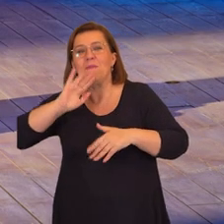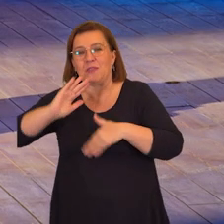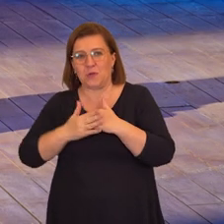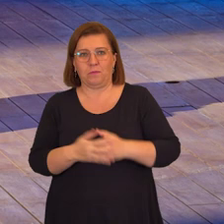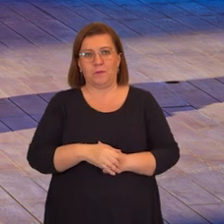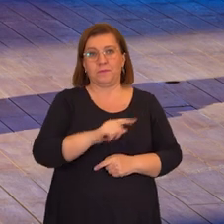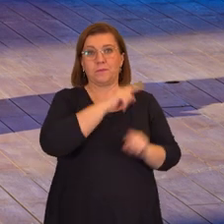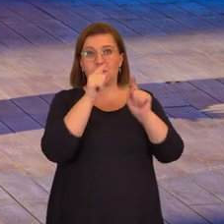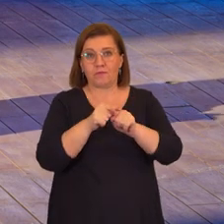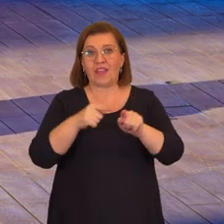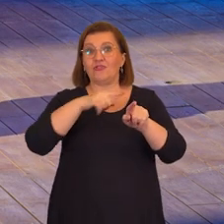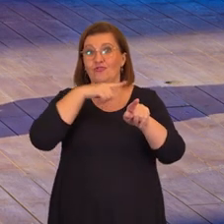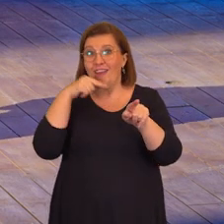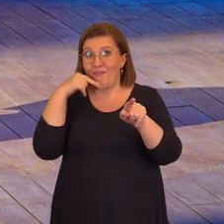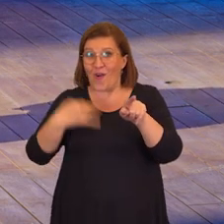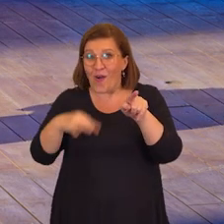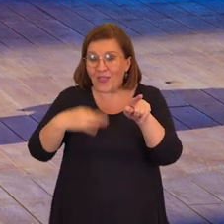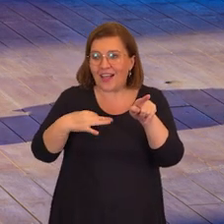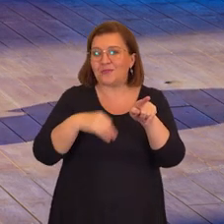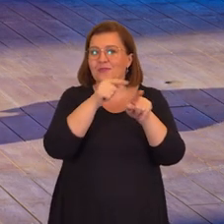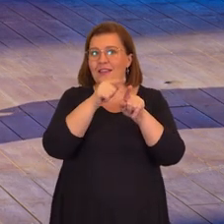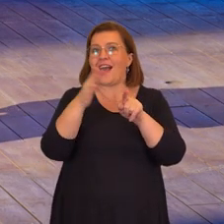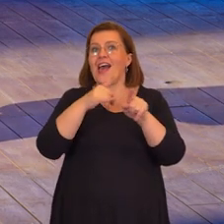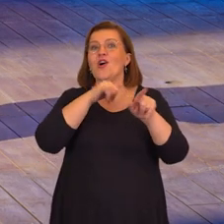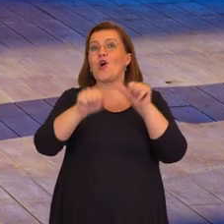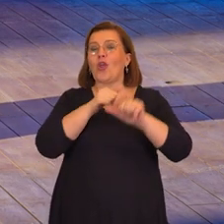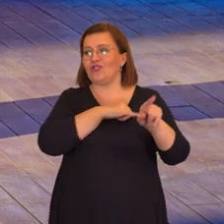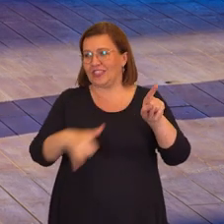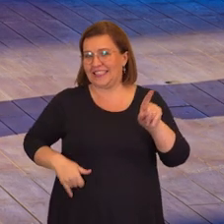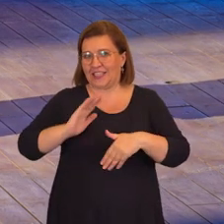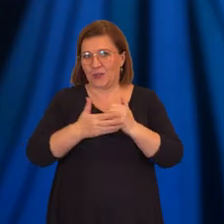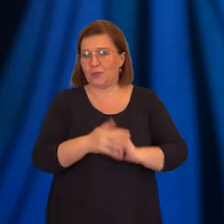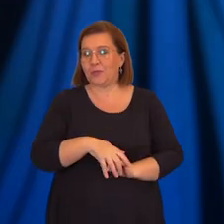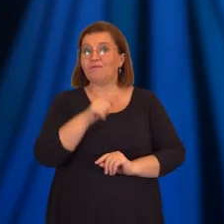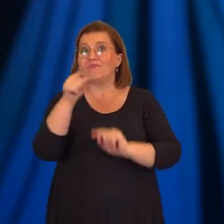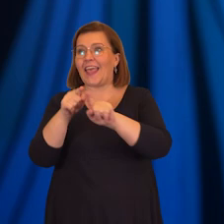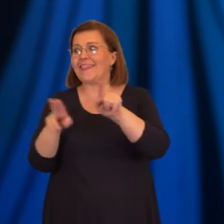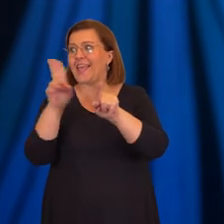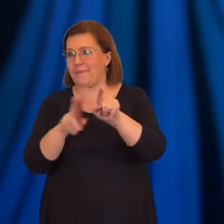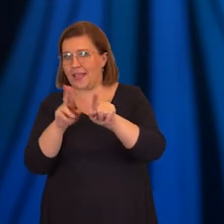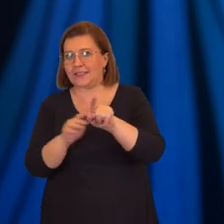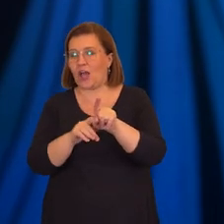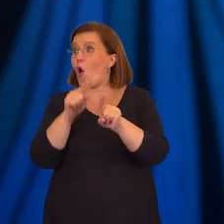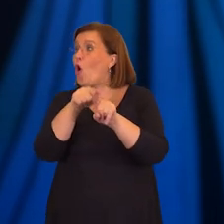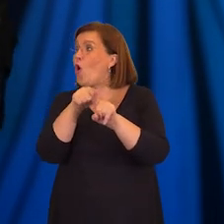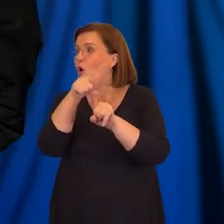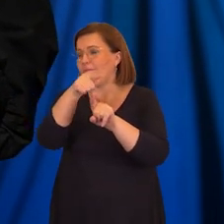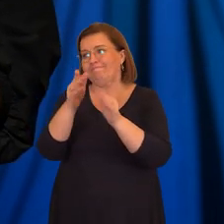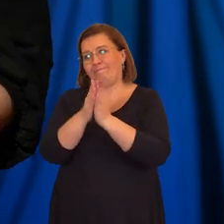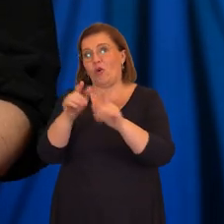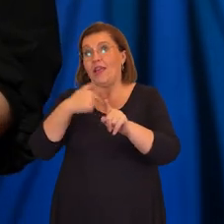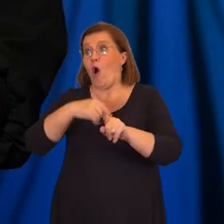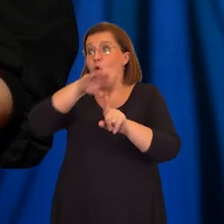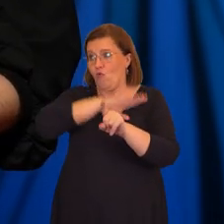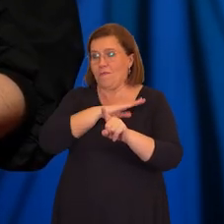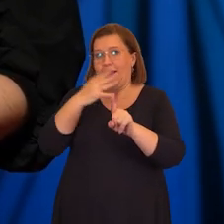czerwona, ta już na rocznicę ślubu. A ta niebieska, tą chciałabym mieć na sobie